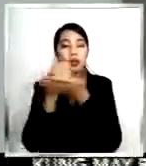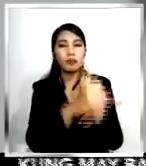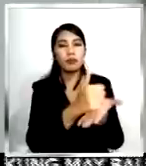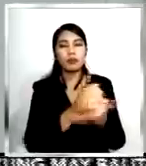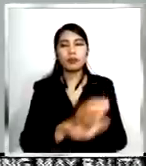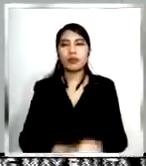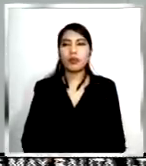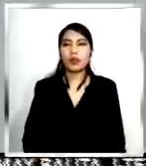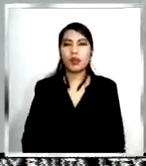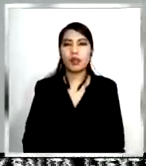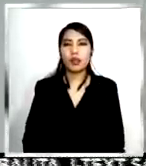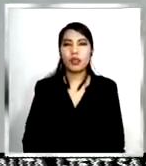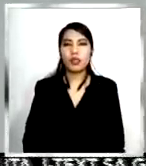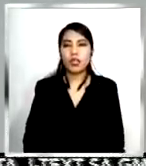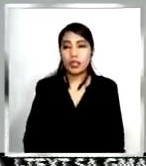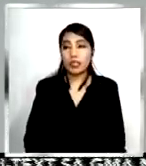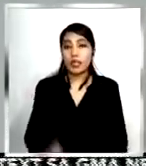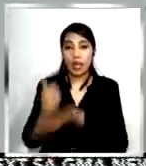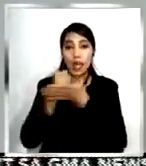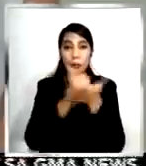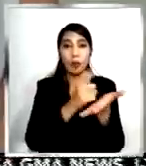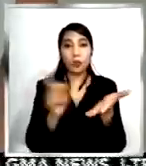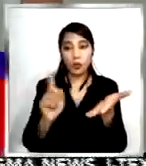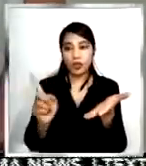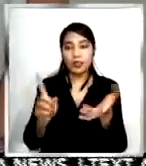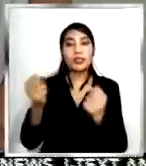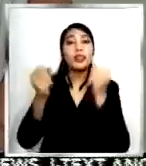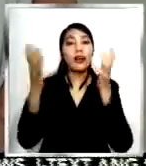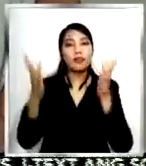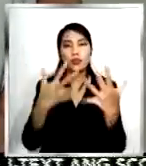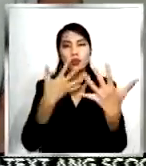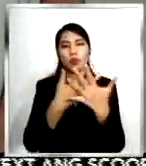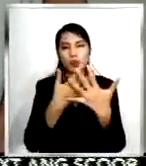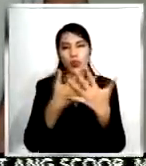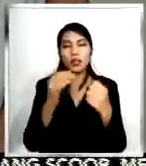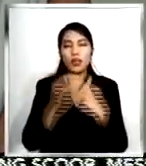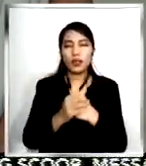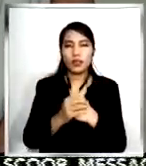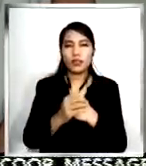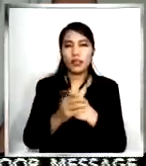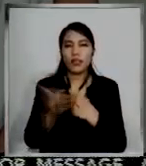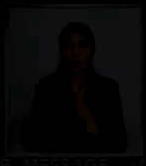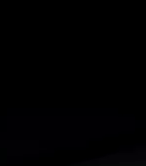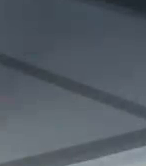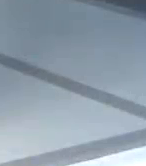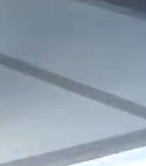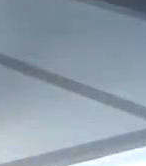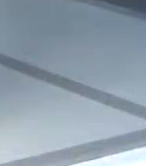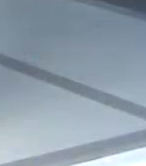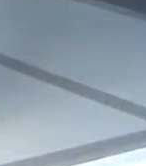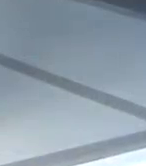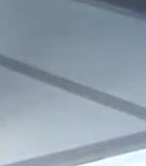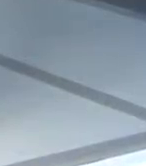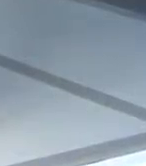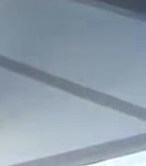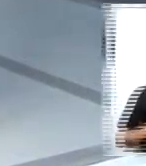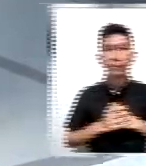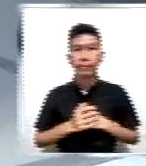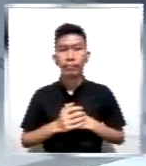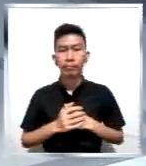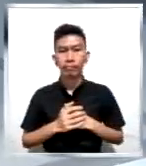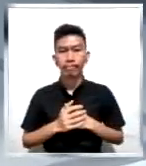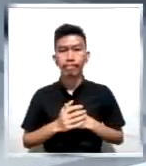yung driver. Yun na lang po. Salamat po. Rafi Tima Nakatutok, 24 Oras. Pasintabi po sa